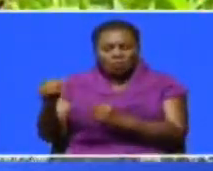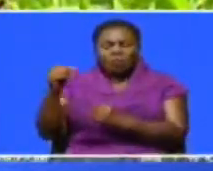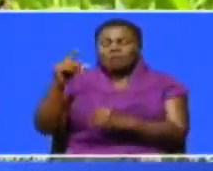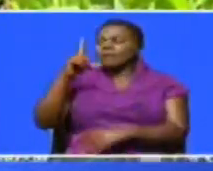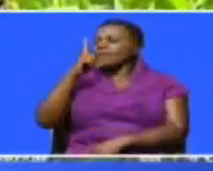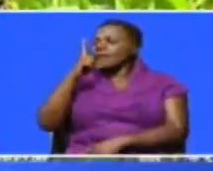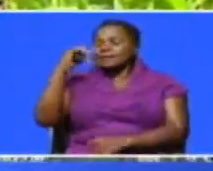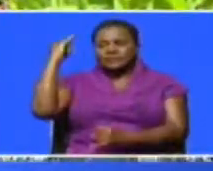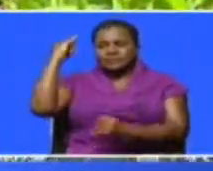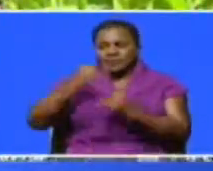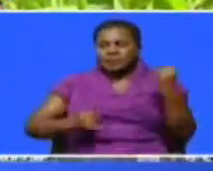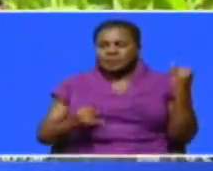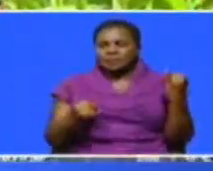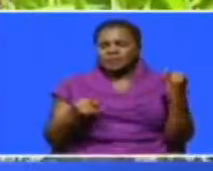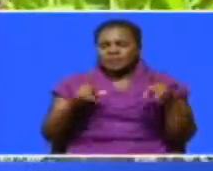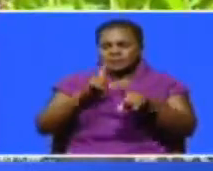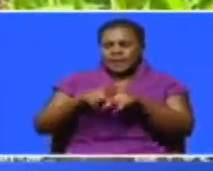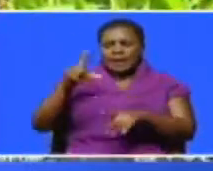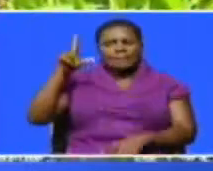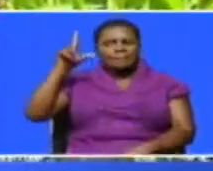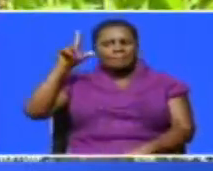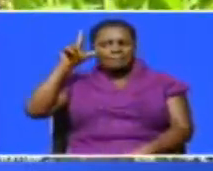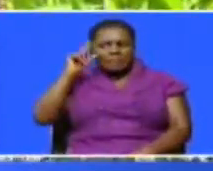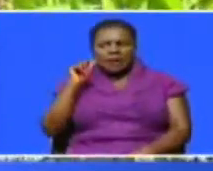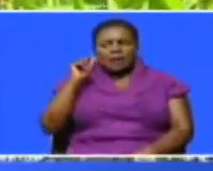mwisho. Nilimpiga tu,